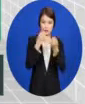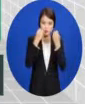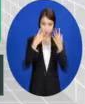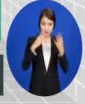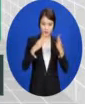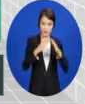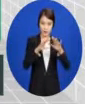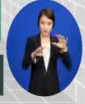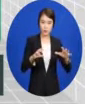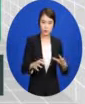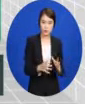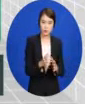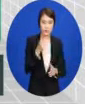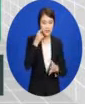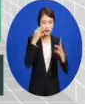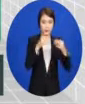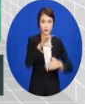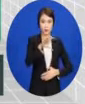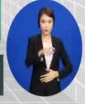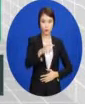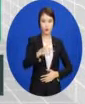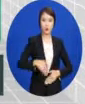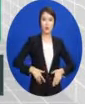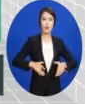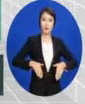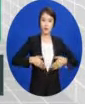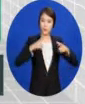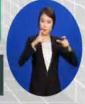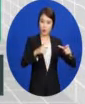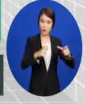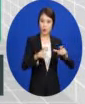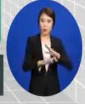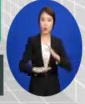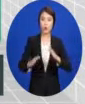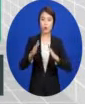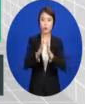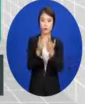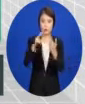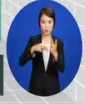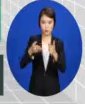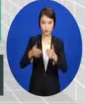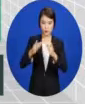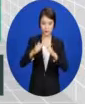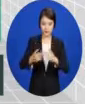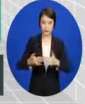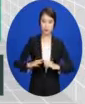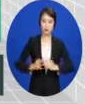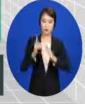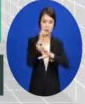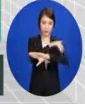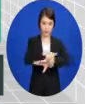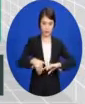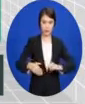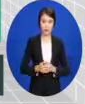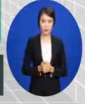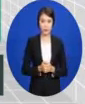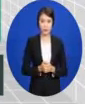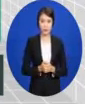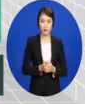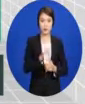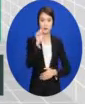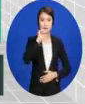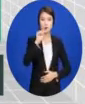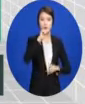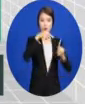신흥 주거지역으로 부상한 남북권에 8번째 공공도서관 건립이 본격 추진됩니다. 쌍용일동 남녀